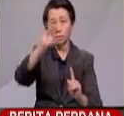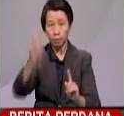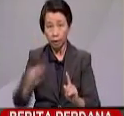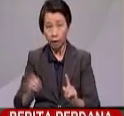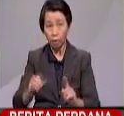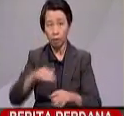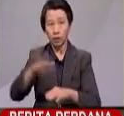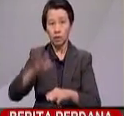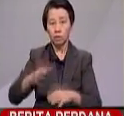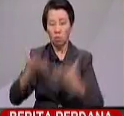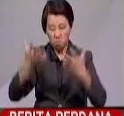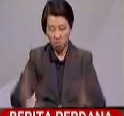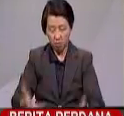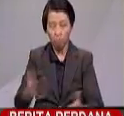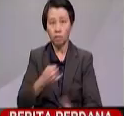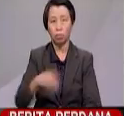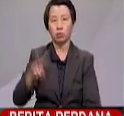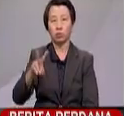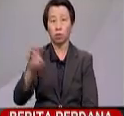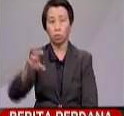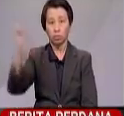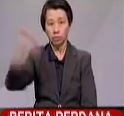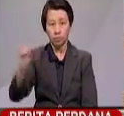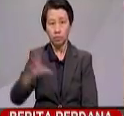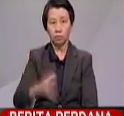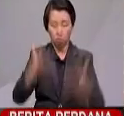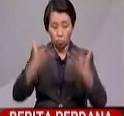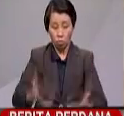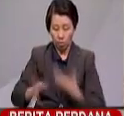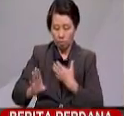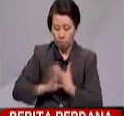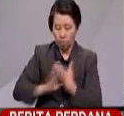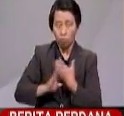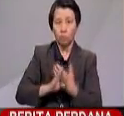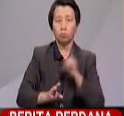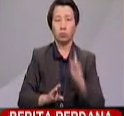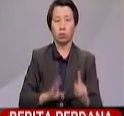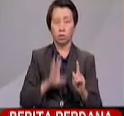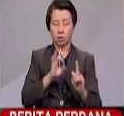1,196%, lebih muatan 200% dan muatan bahaya